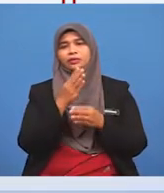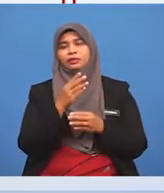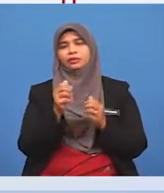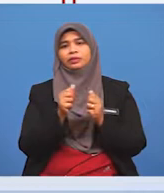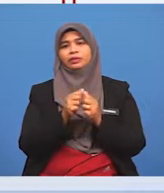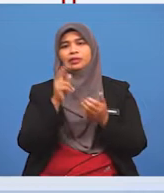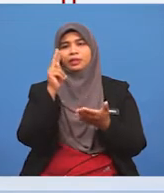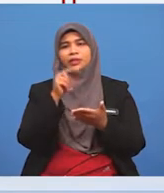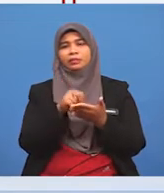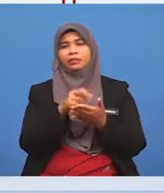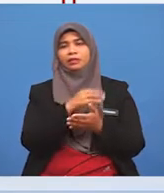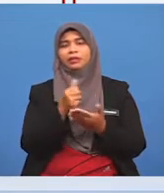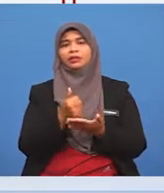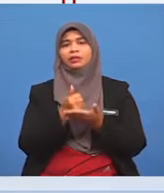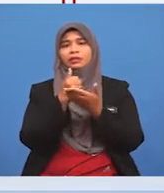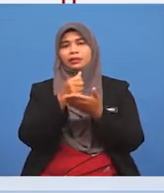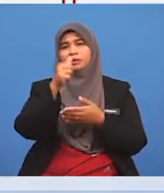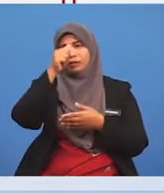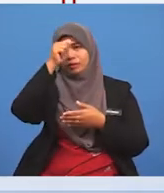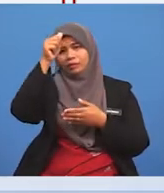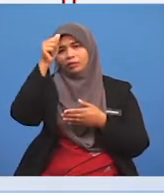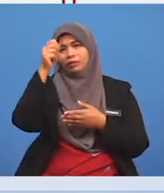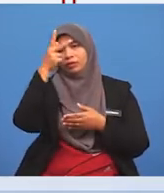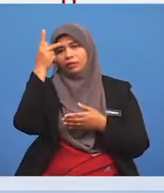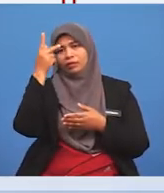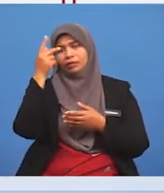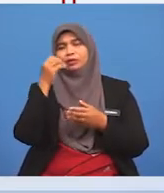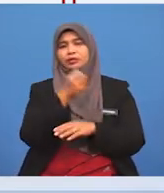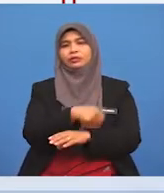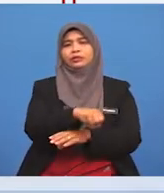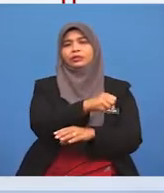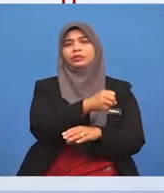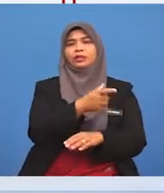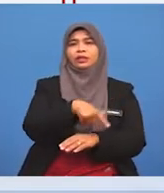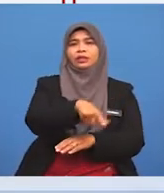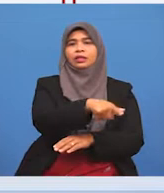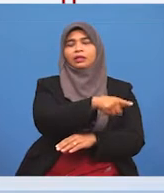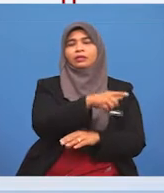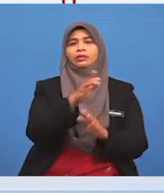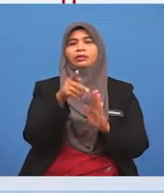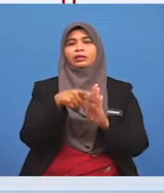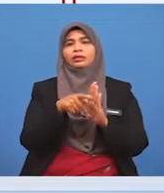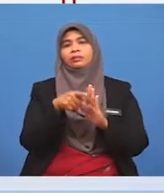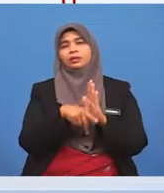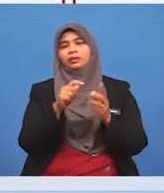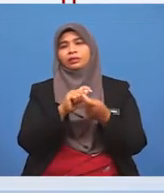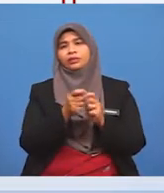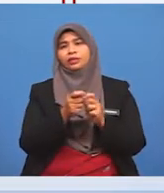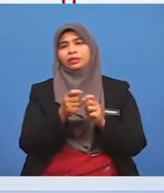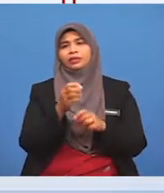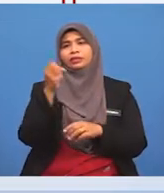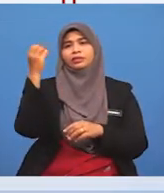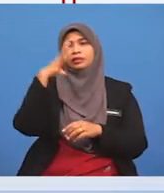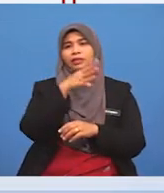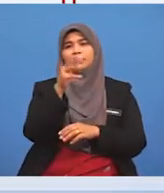dan anugerah Allah Subhanahu Wa Taala kerana sungai, lautan, pertukaran siang dan malam,